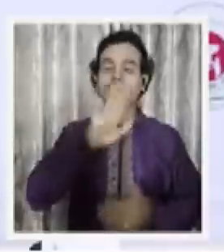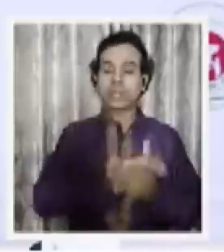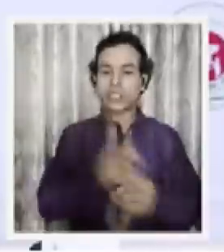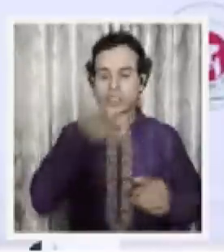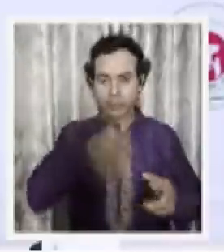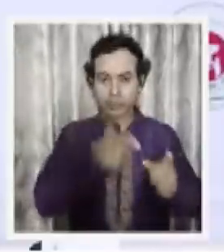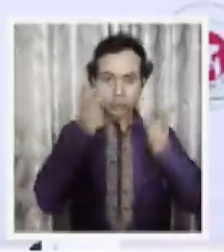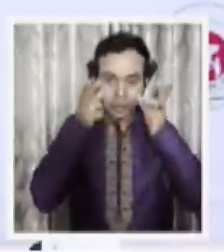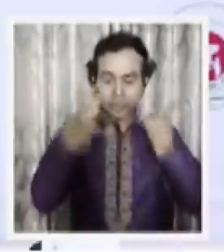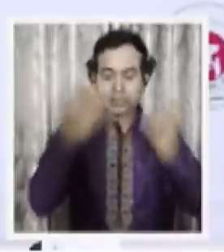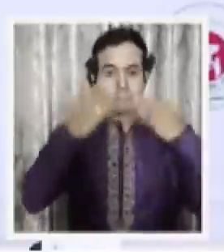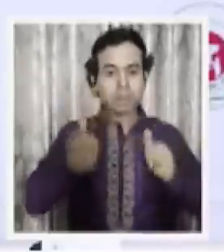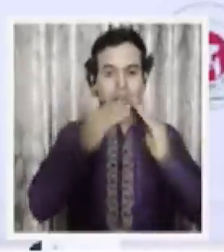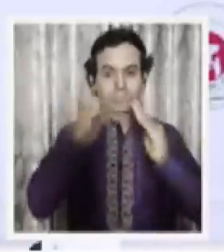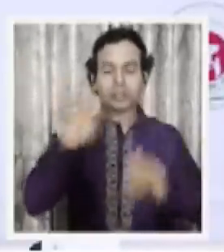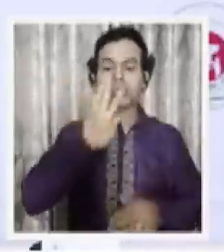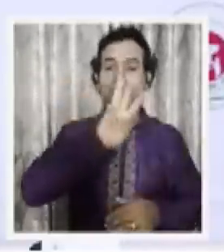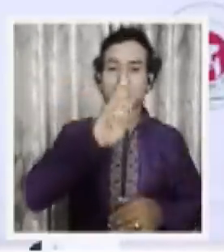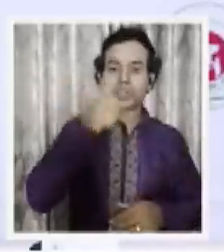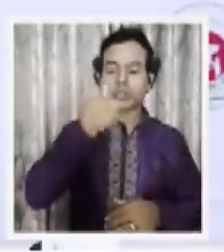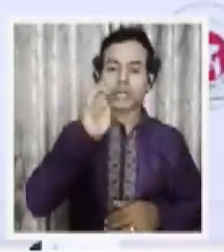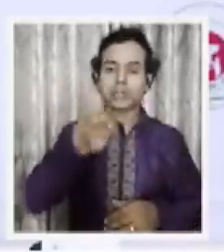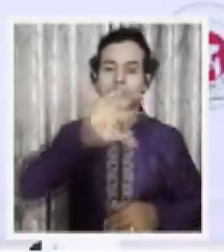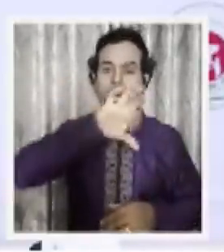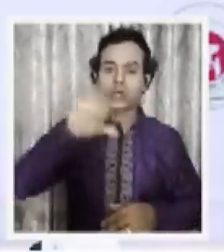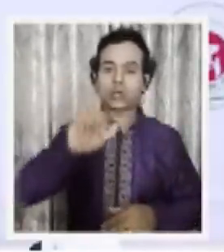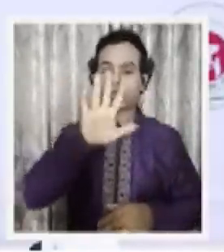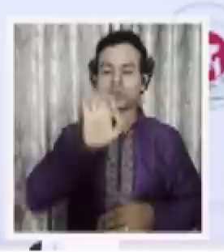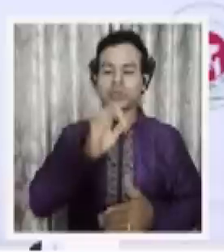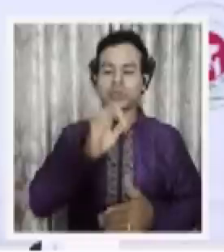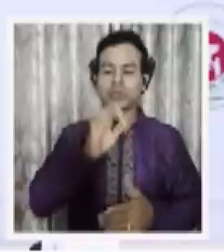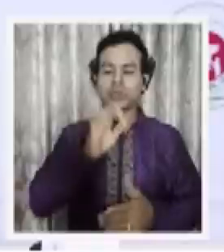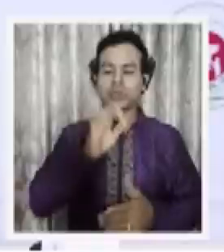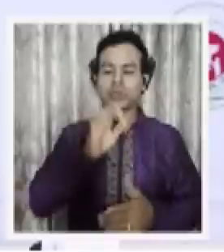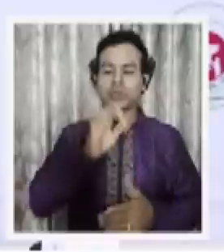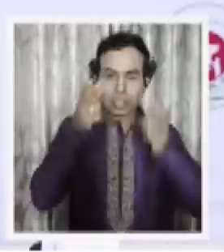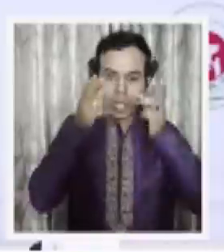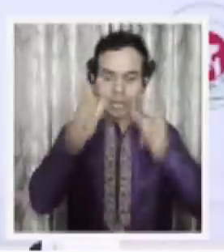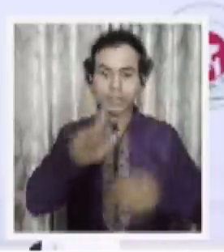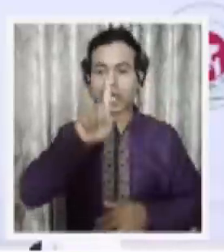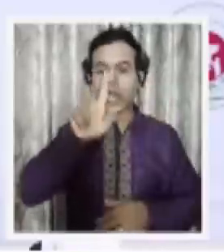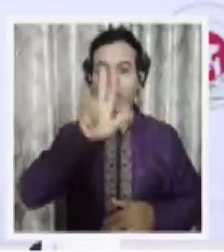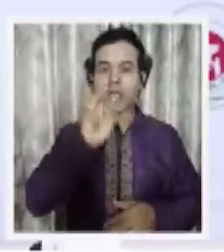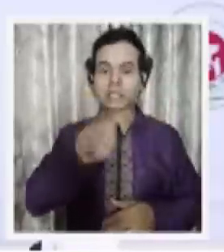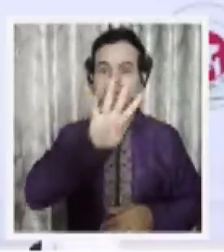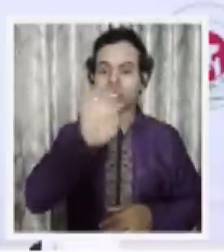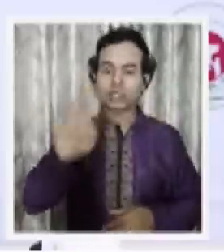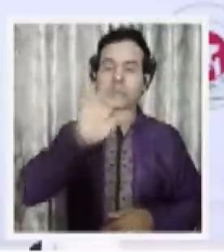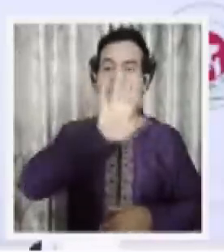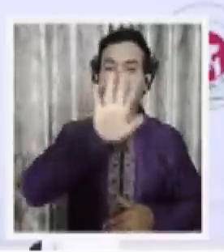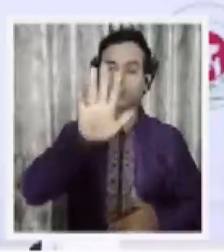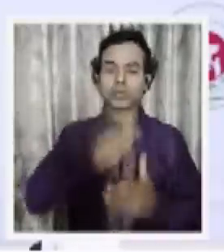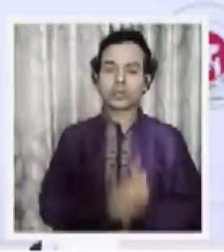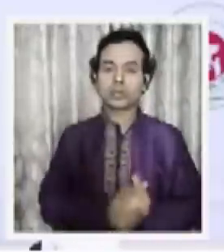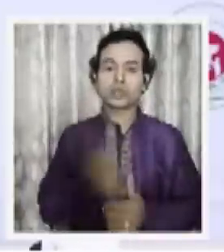পেয়েছেন 34,950 জন। বর্তমানে আইসোলেশনে আছেন 18,455 জন। 24 ঘন্টায় কোয়ারেন্টাইনে